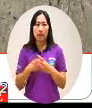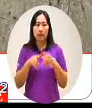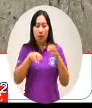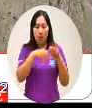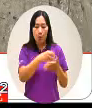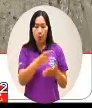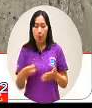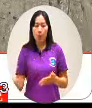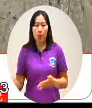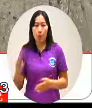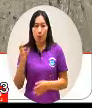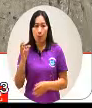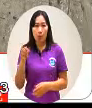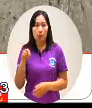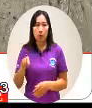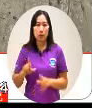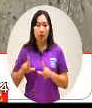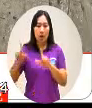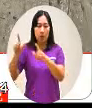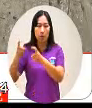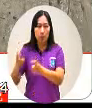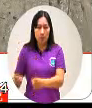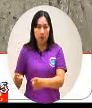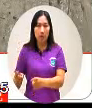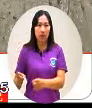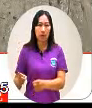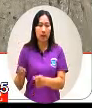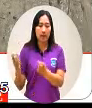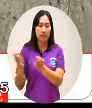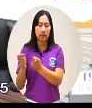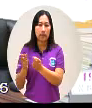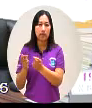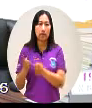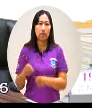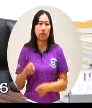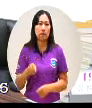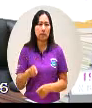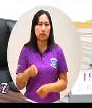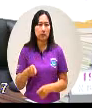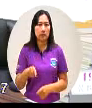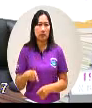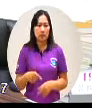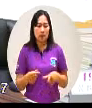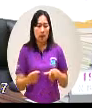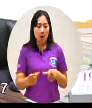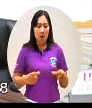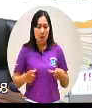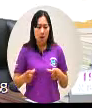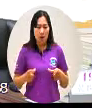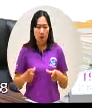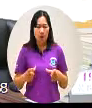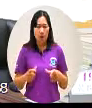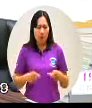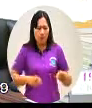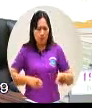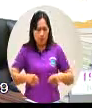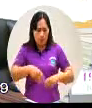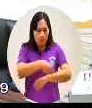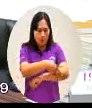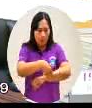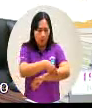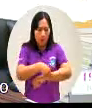即个公园安尼吼，真啊无应该啦吼。这乔哥，你唔啊特别对这个公园的规划吼，咱来个用心一下啦